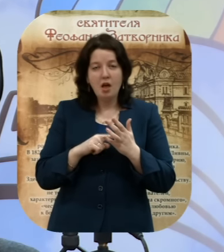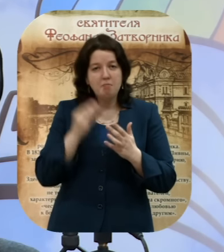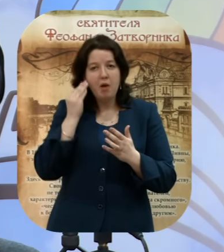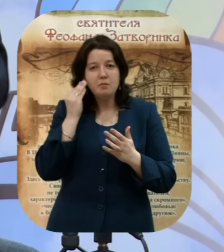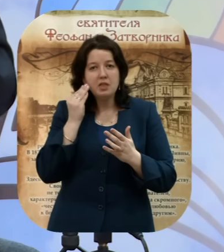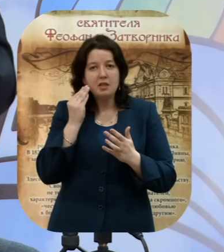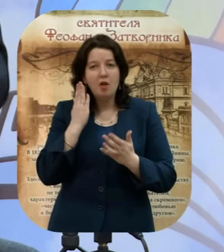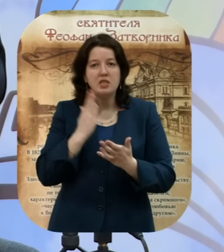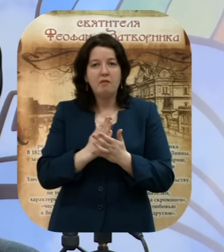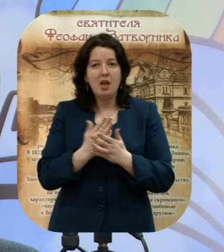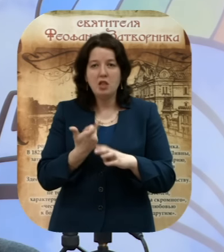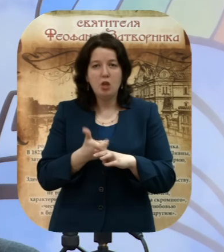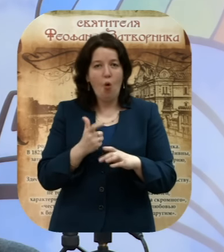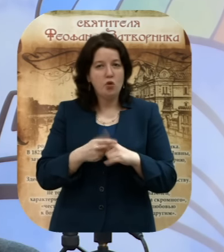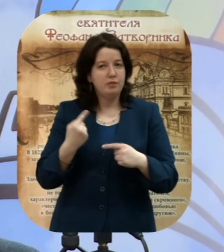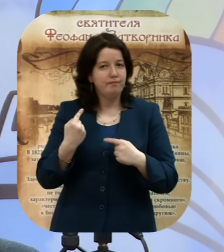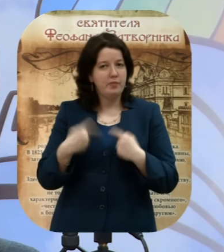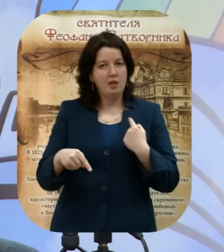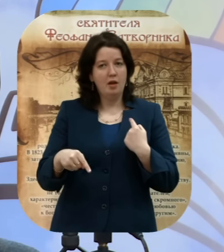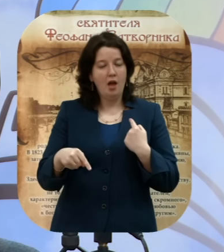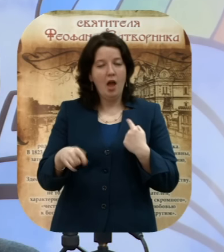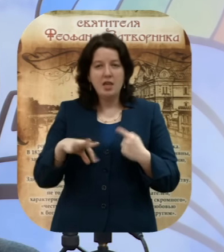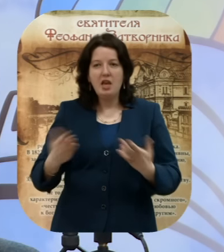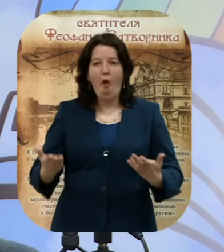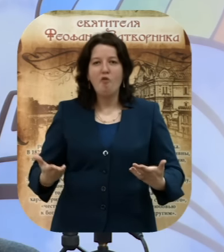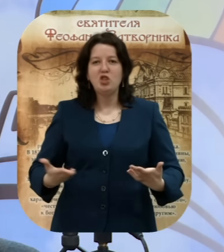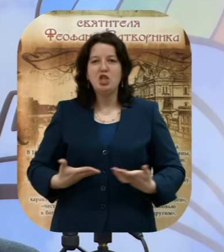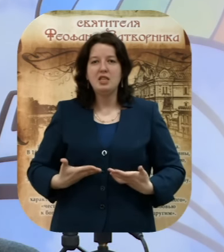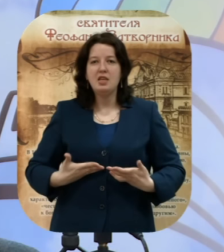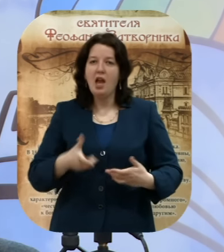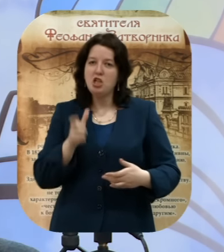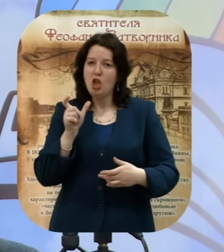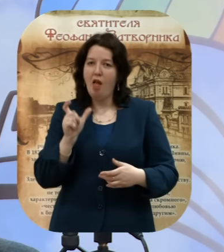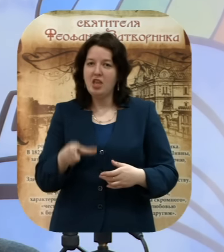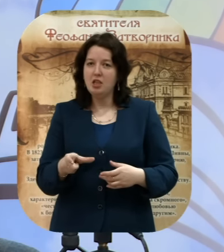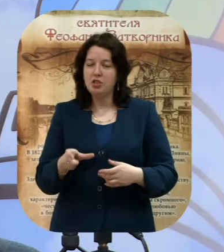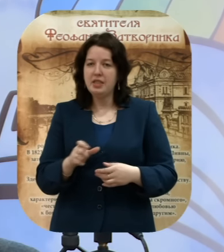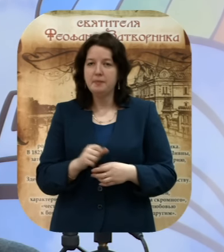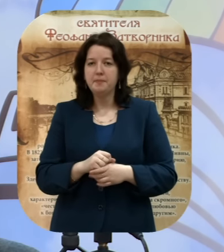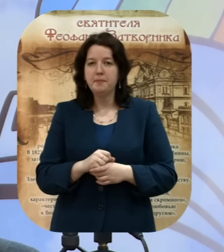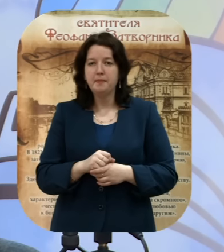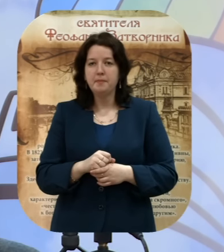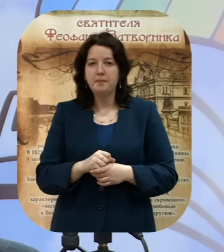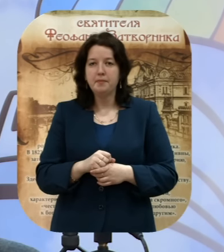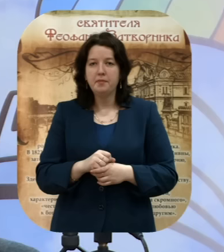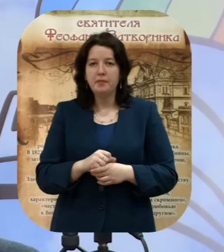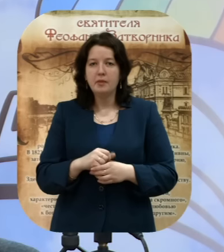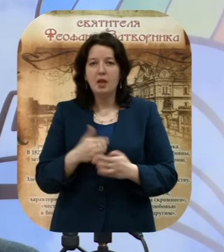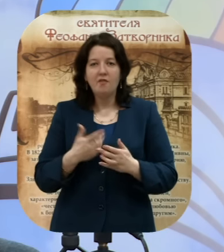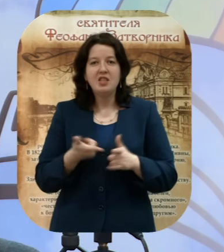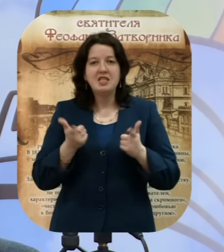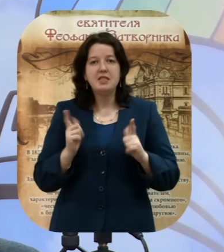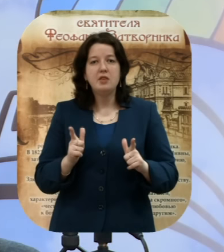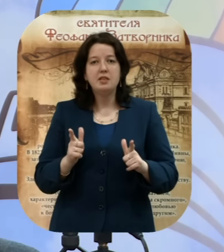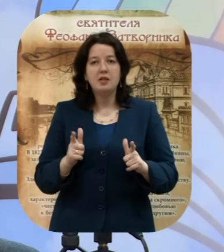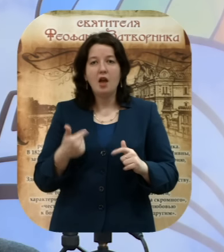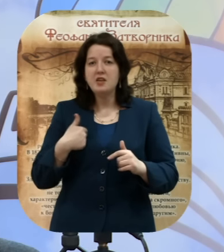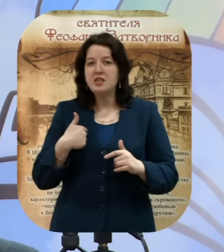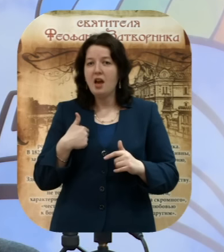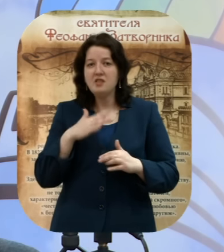самым радикальным в жизни человеческой. Ведь действительно, я не хочу